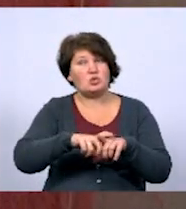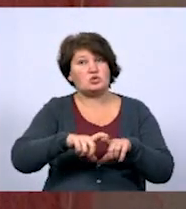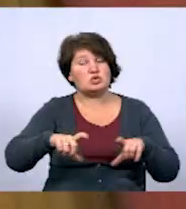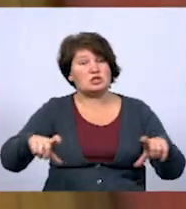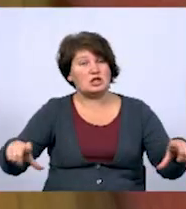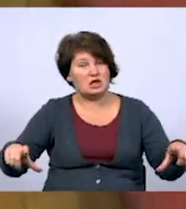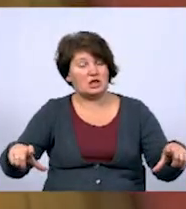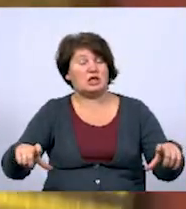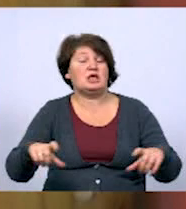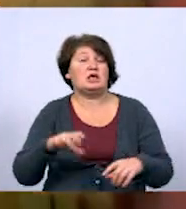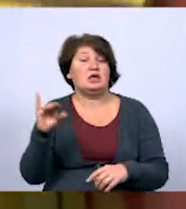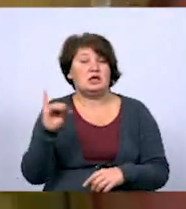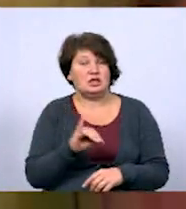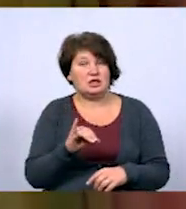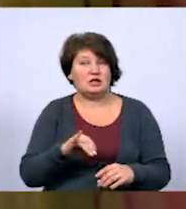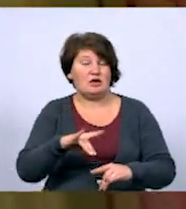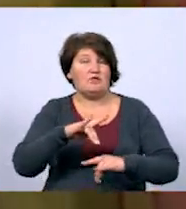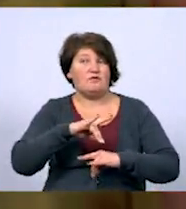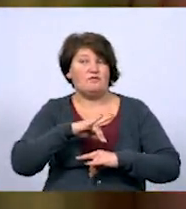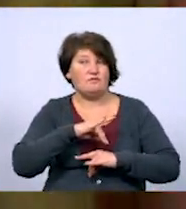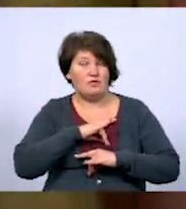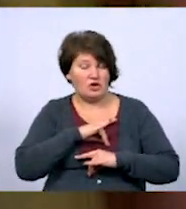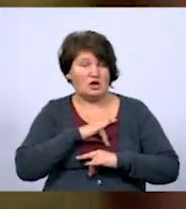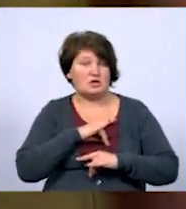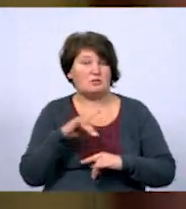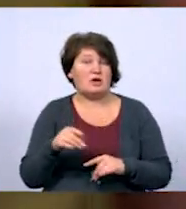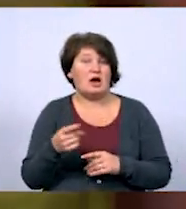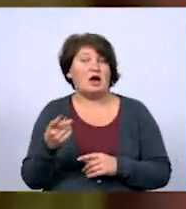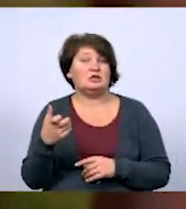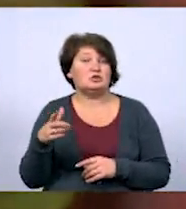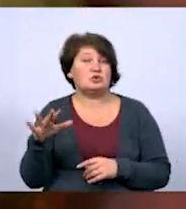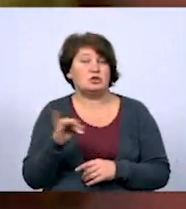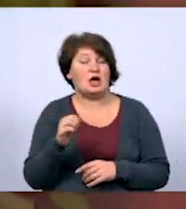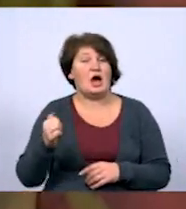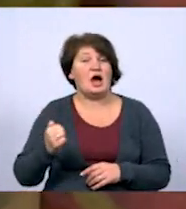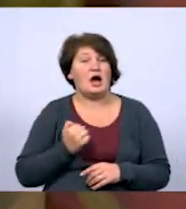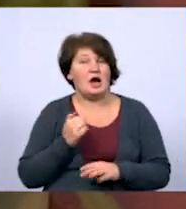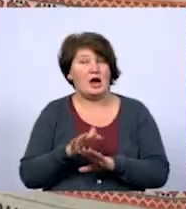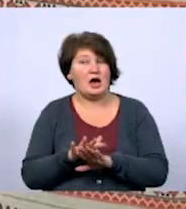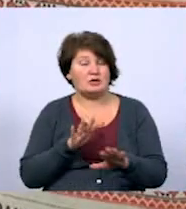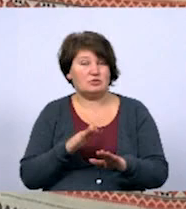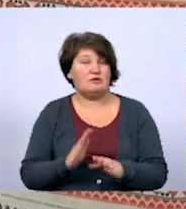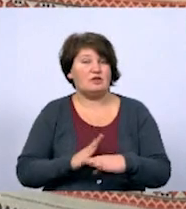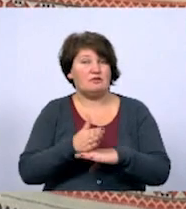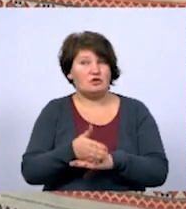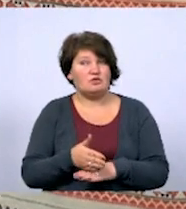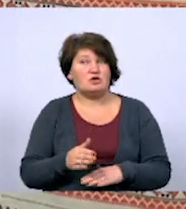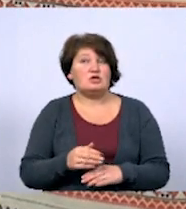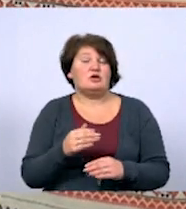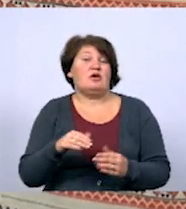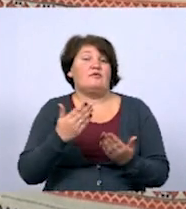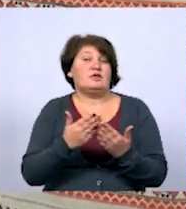націоналістичною атрибутикою, а також форма чатаря української галицької армії. Відвідувач виставки Олександр Данилюк розповідає,